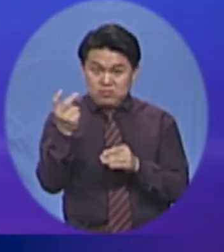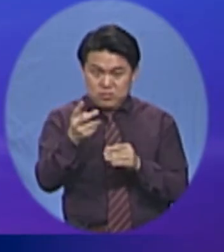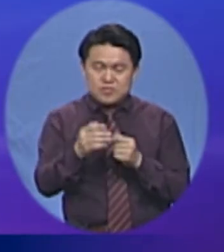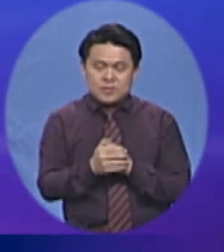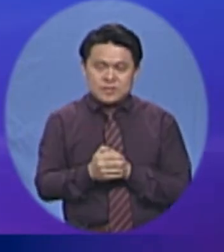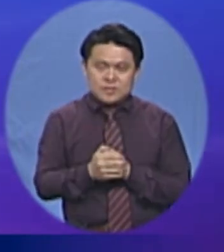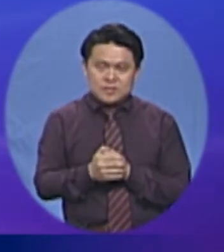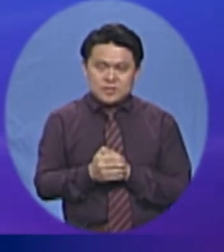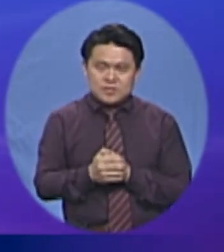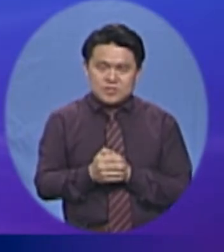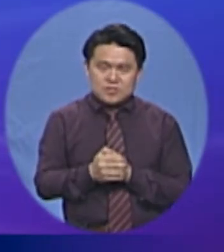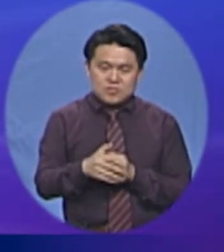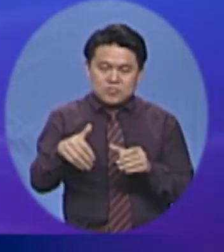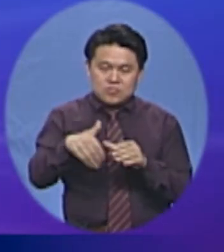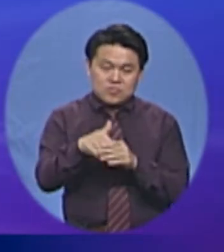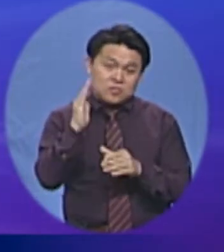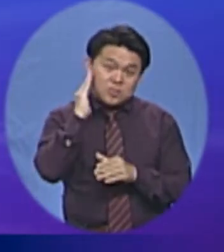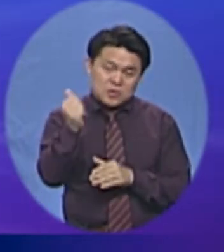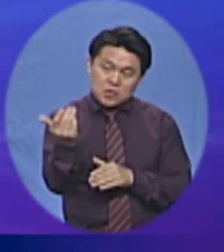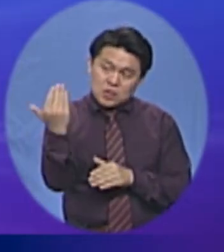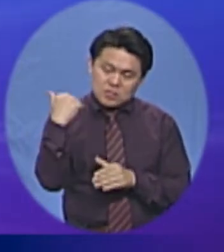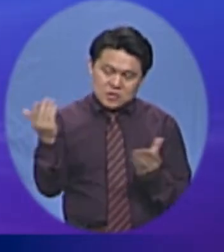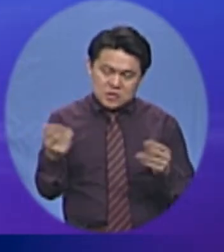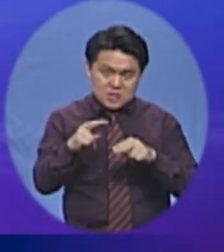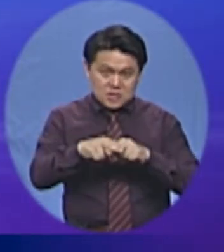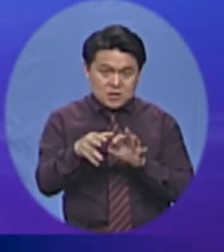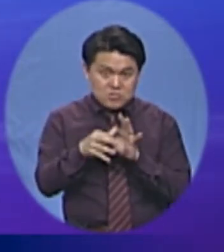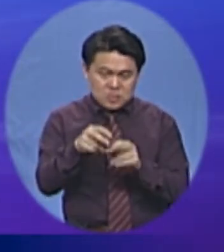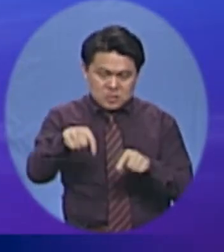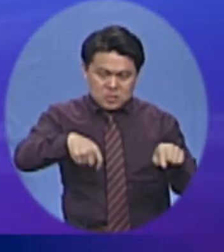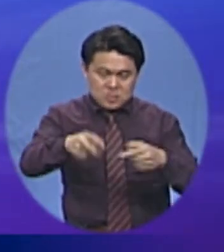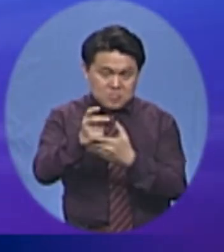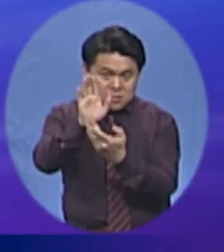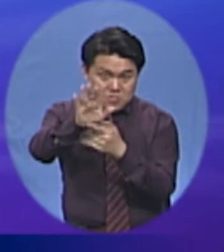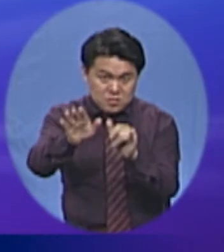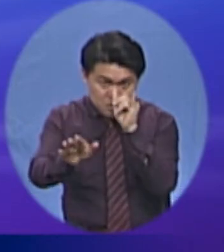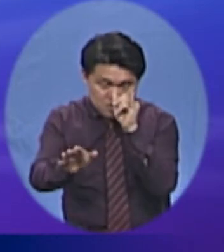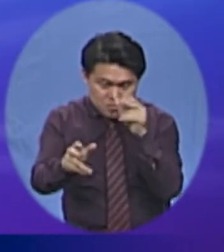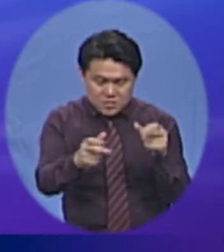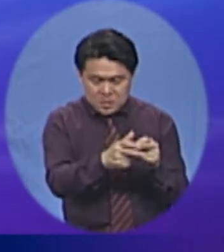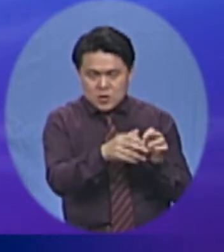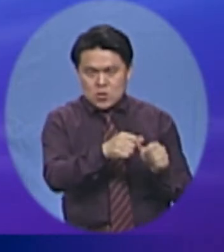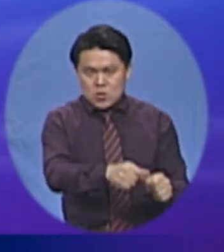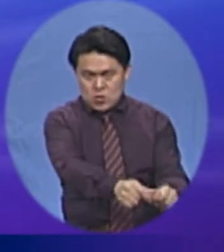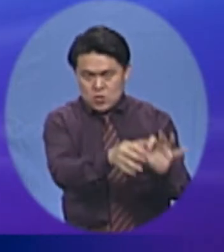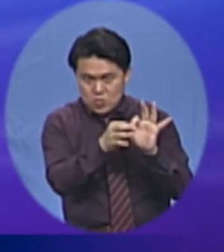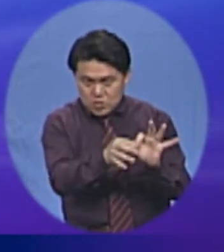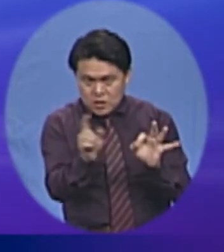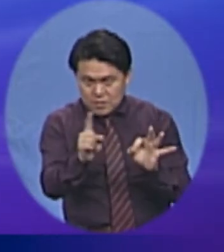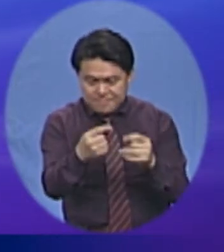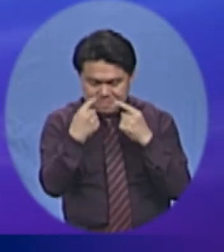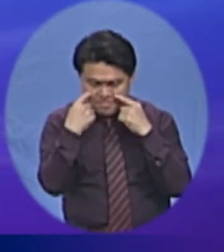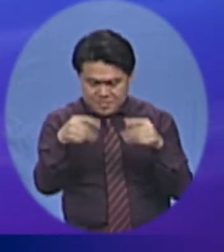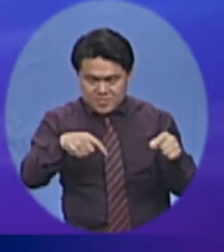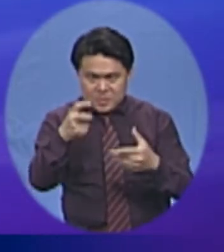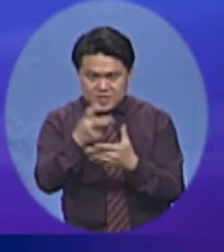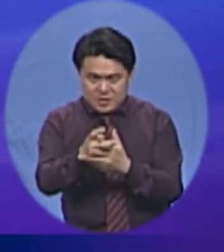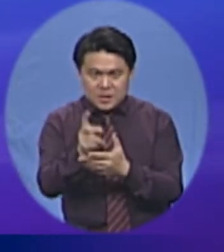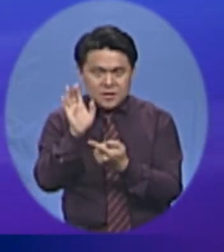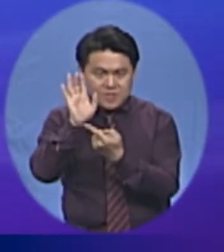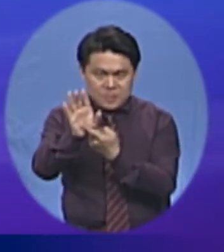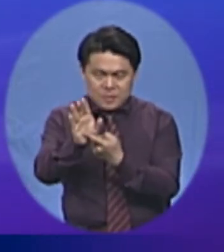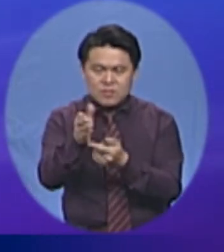나타났습니다. 문재인 대통령이 최근 일자리 관련 정책을 내놓고 있는 가운데 장애인 고용에 대해서도 명확한 정책